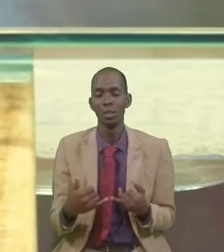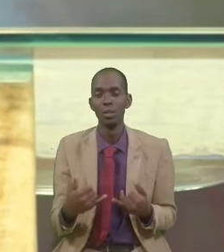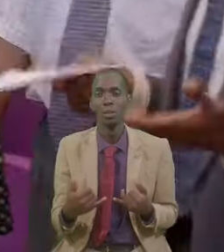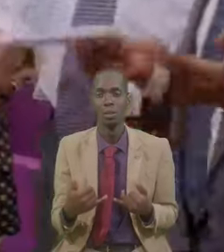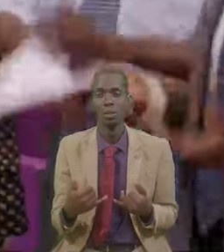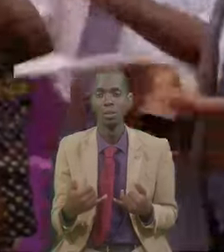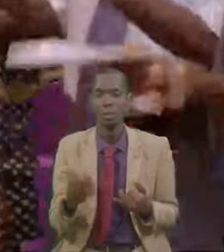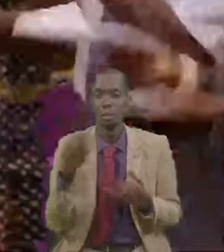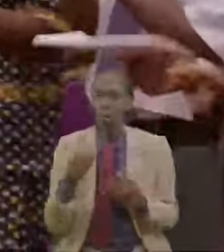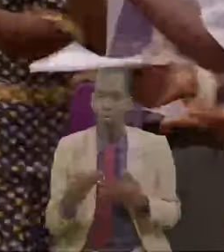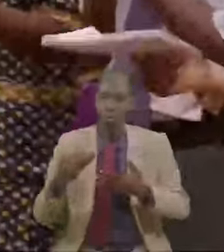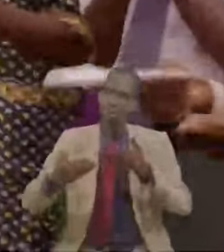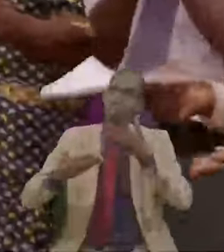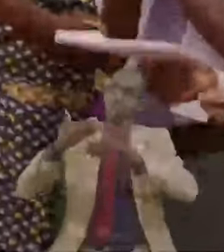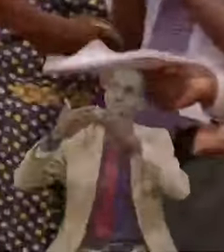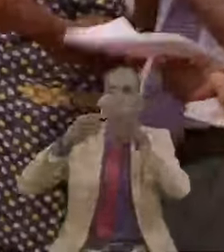de progrès.